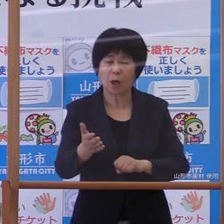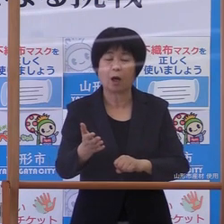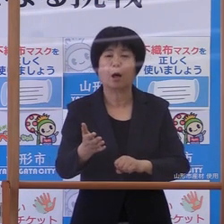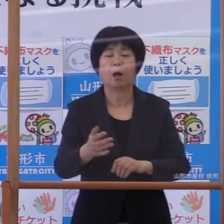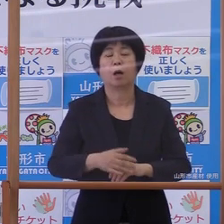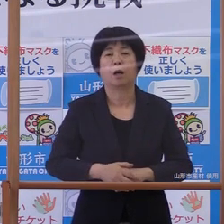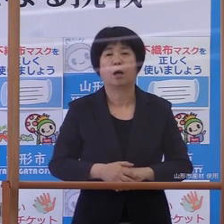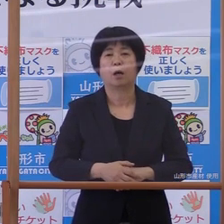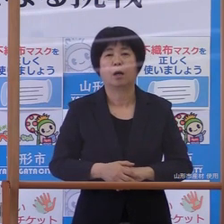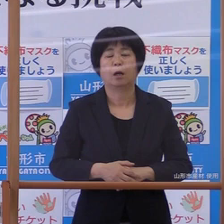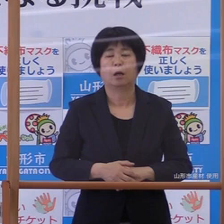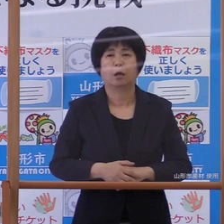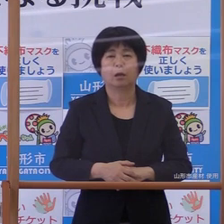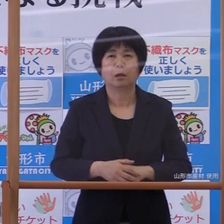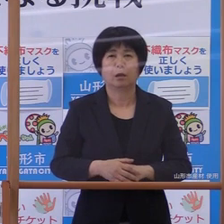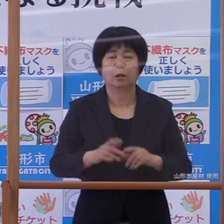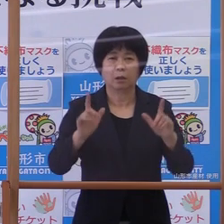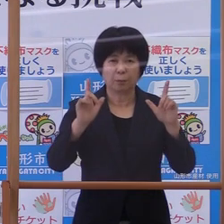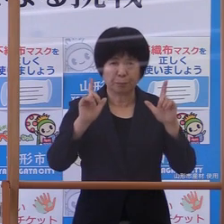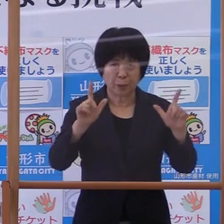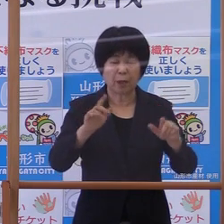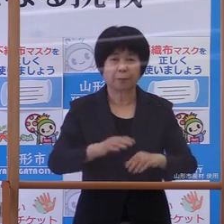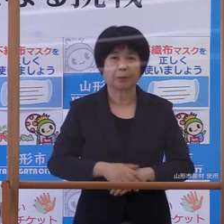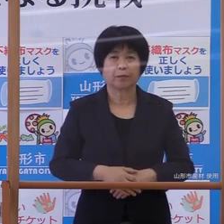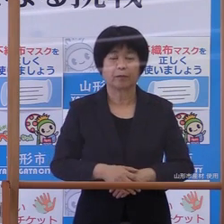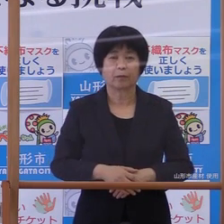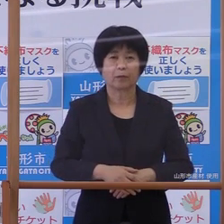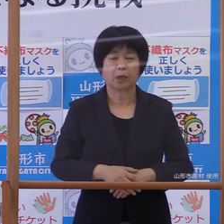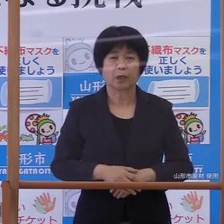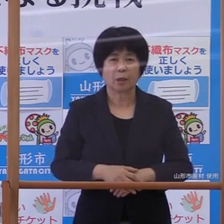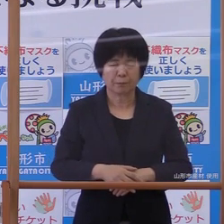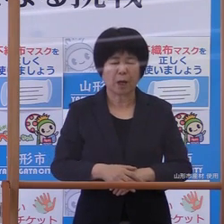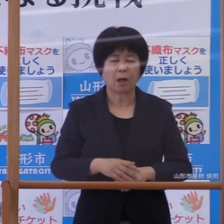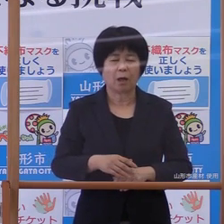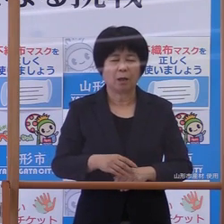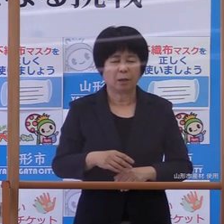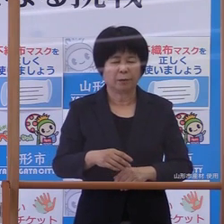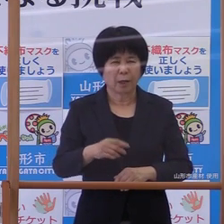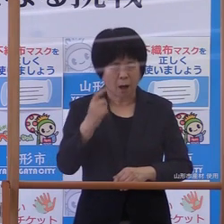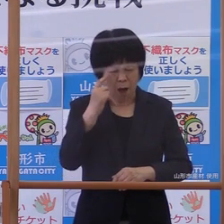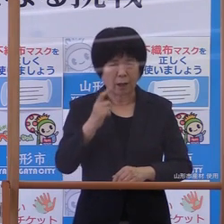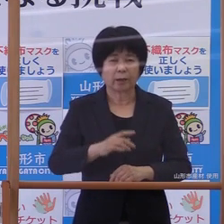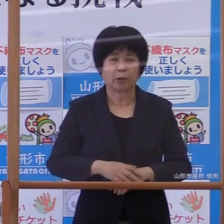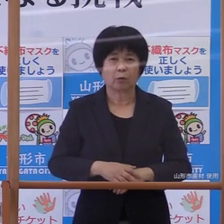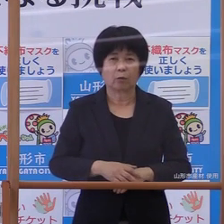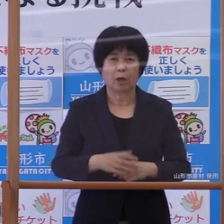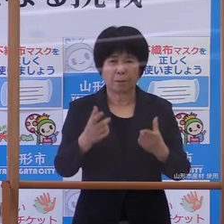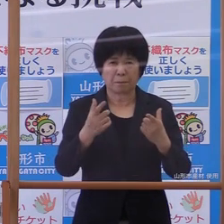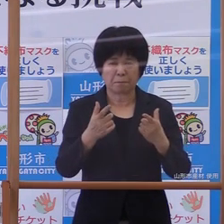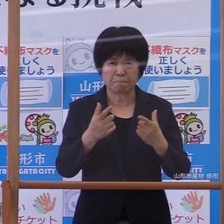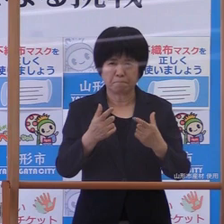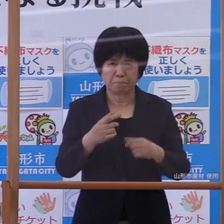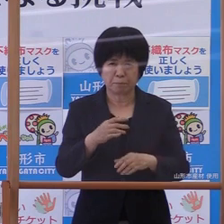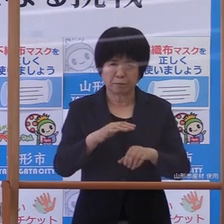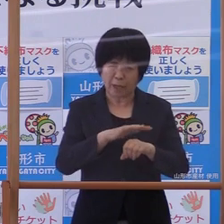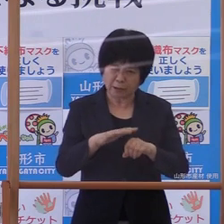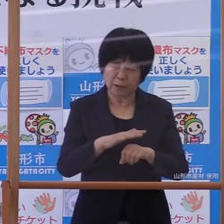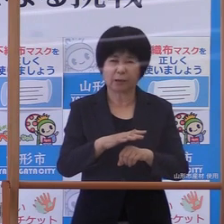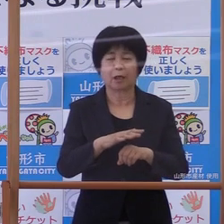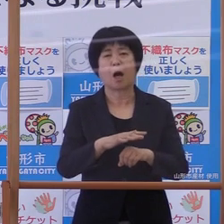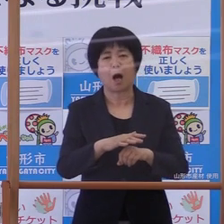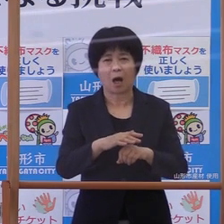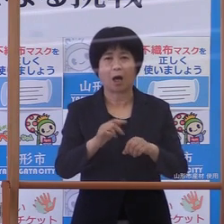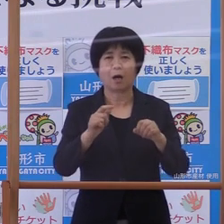と思うんですけれども。 はい、まず一番考えたのはですね、とにかくマスクの着用が